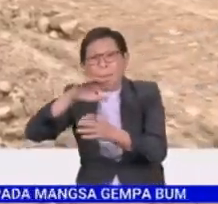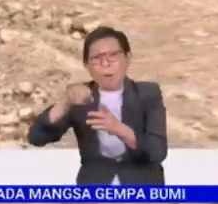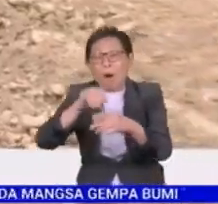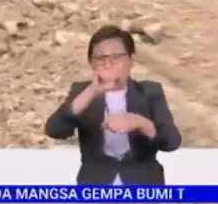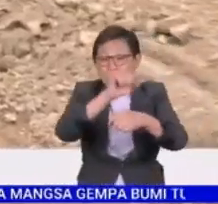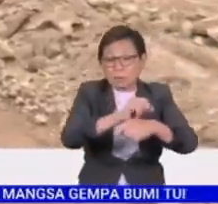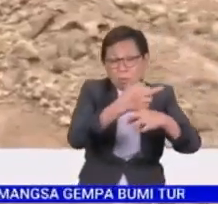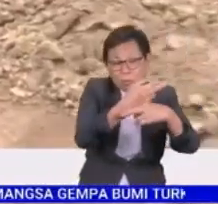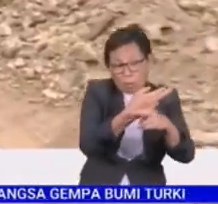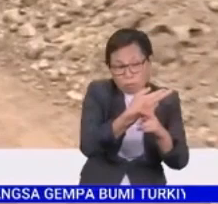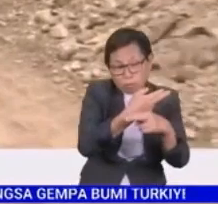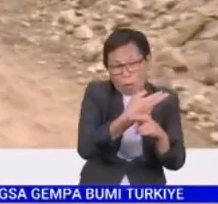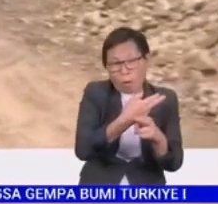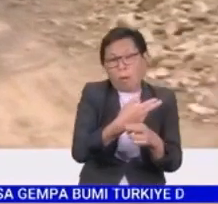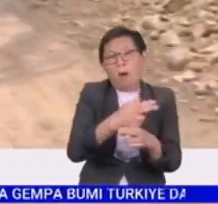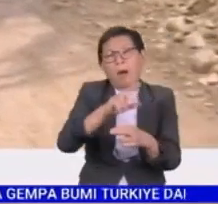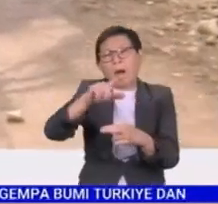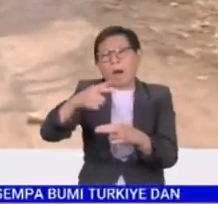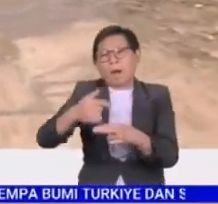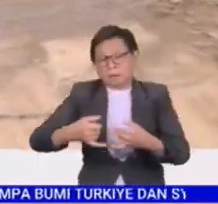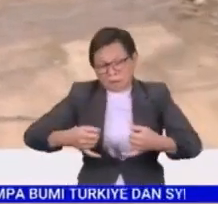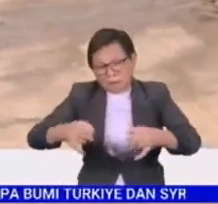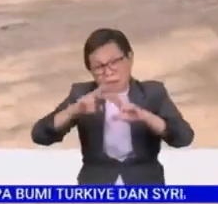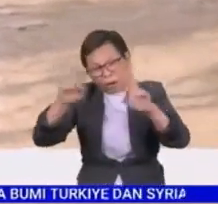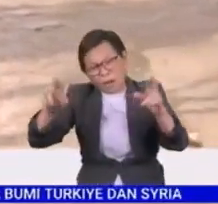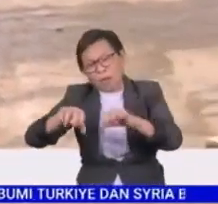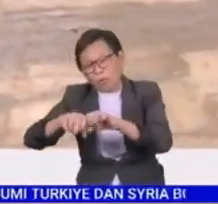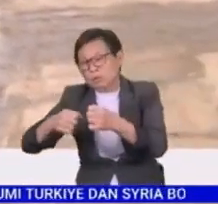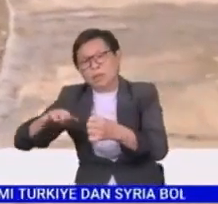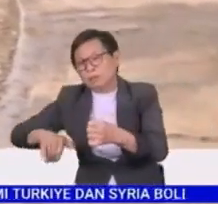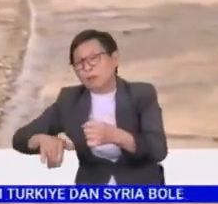kerja membaiki kemudahan awam yang rusak